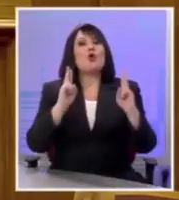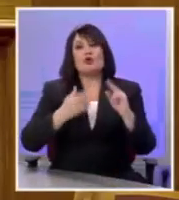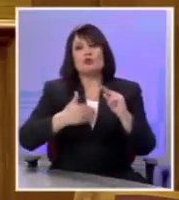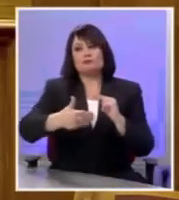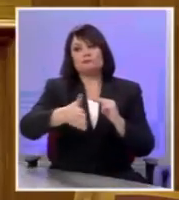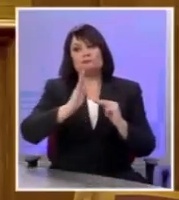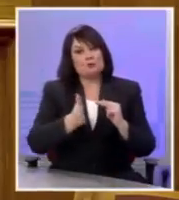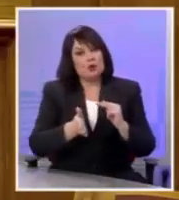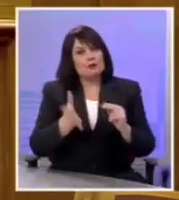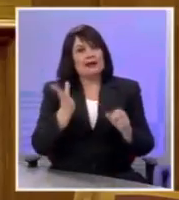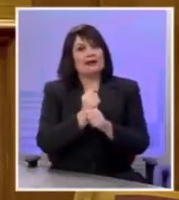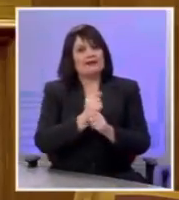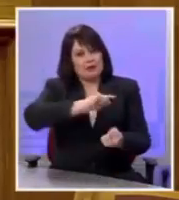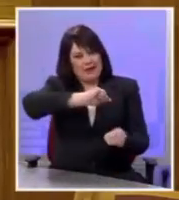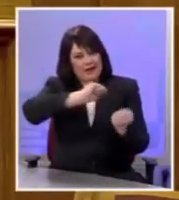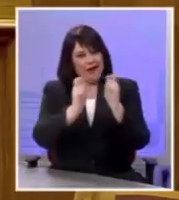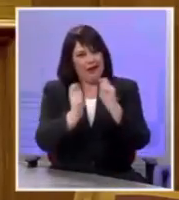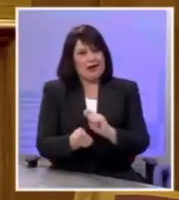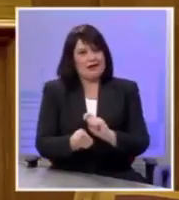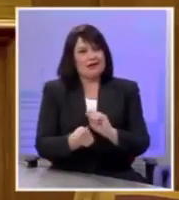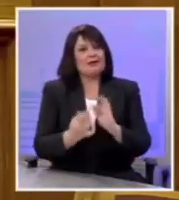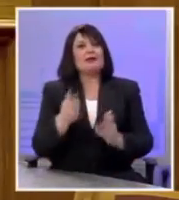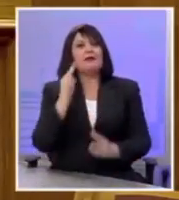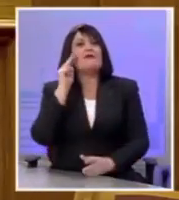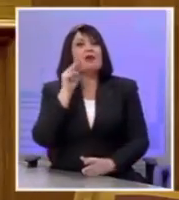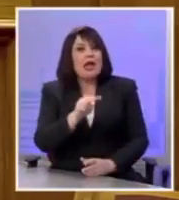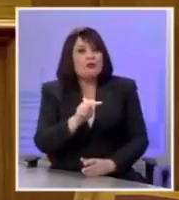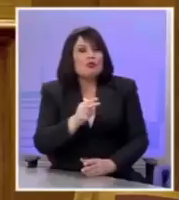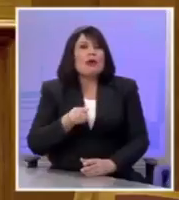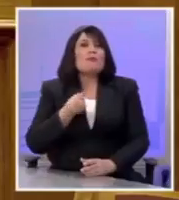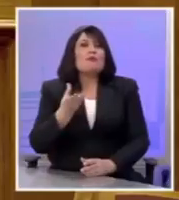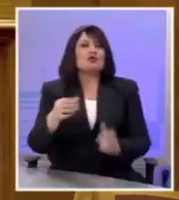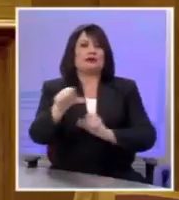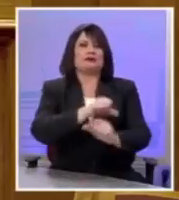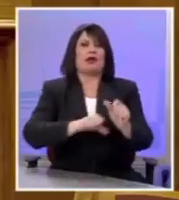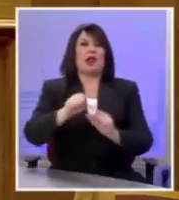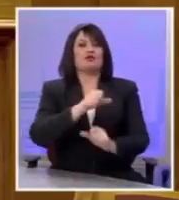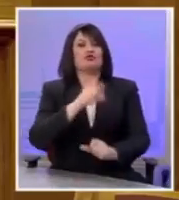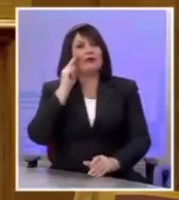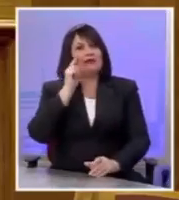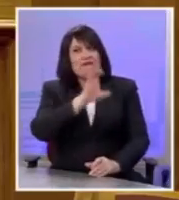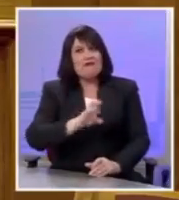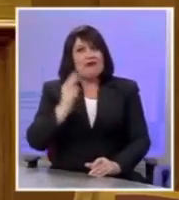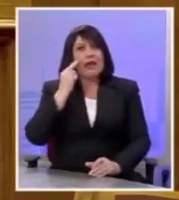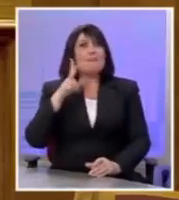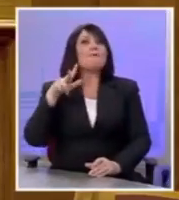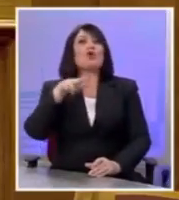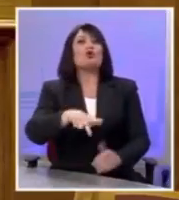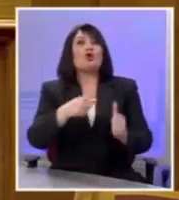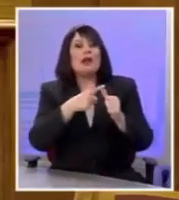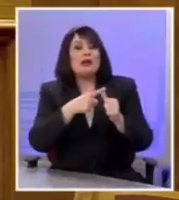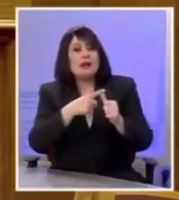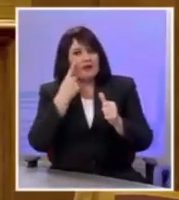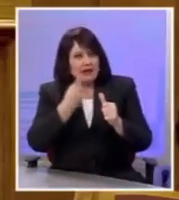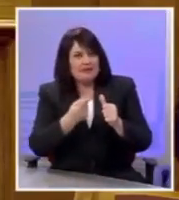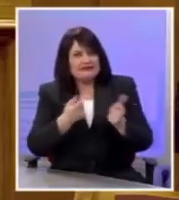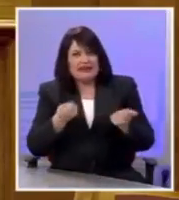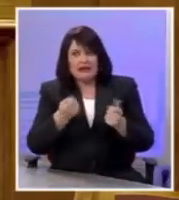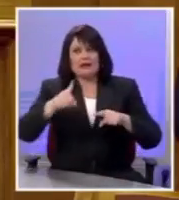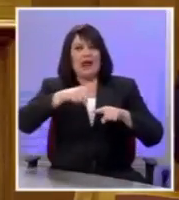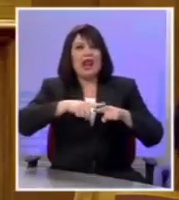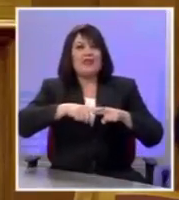μπορεί να γίνει αυτή η αλλαγή? Γιατί βλέπουμε πόσοι και πόσες αλλάζουν. Βλέπουμε τι γίνεται στην Πορτογαλία και βλέπουμε εκτός στην